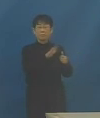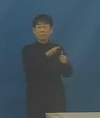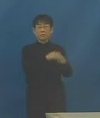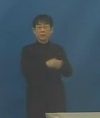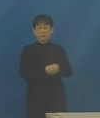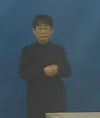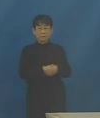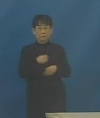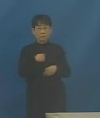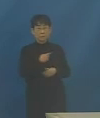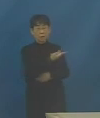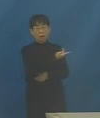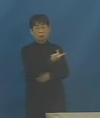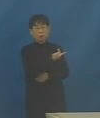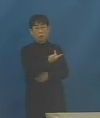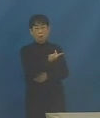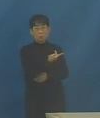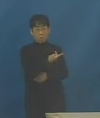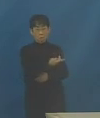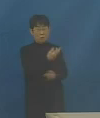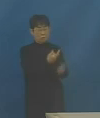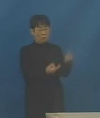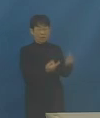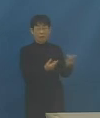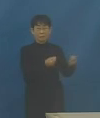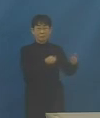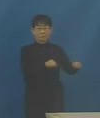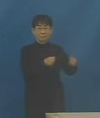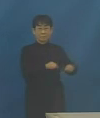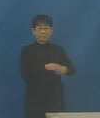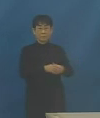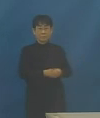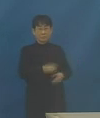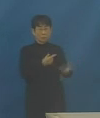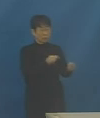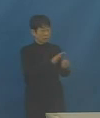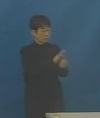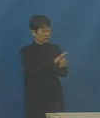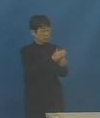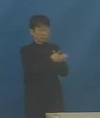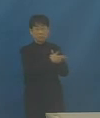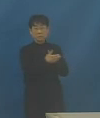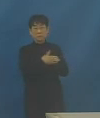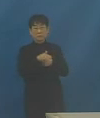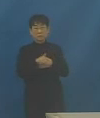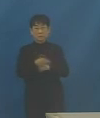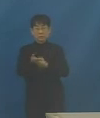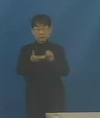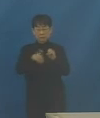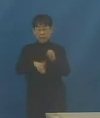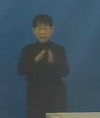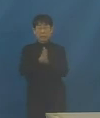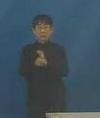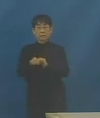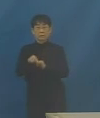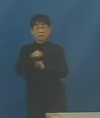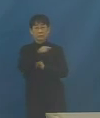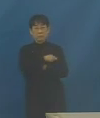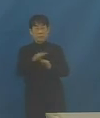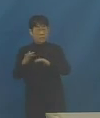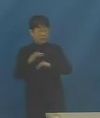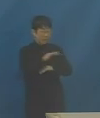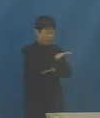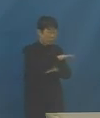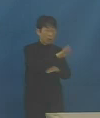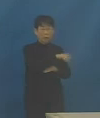お互いに影響し合います本県の要請で a 島根県さに影響することをございます